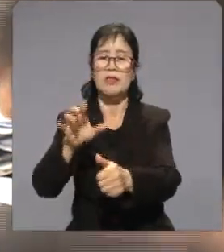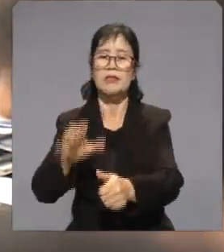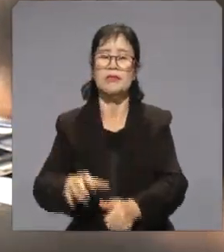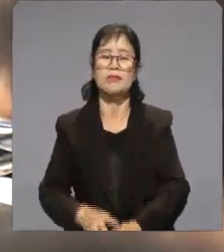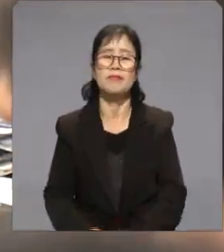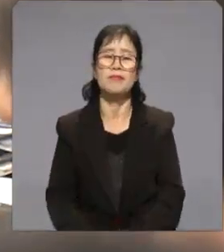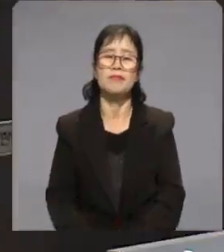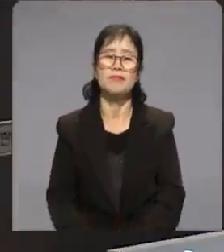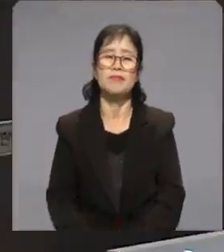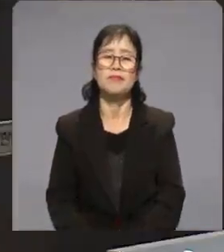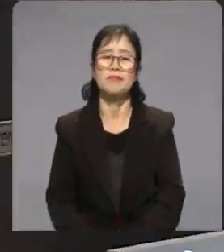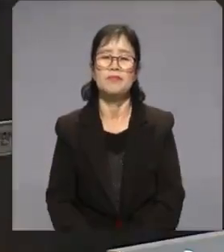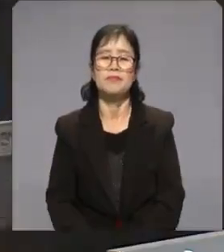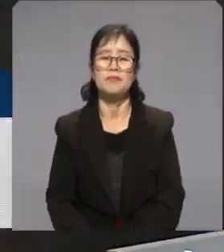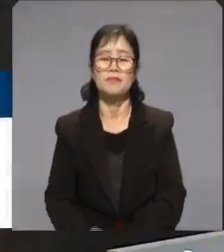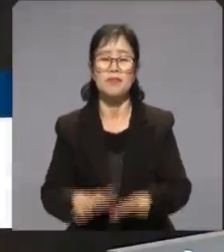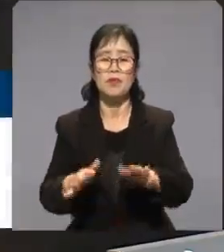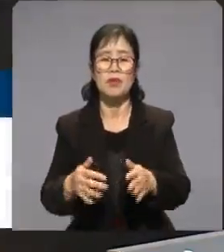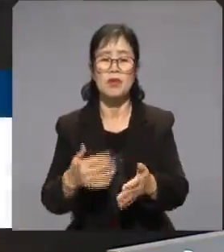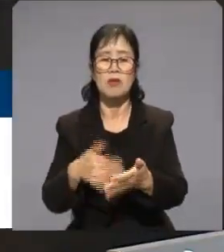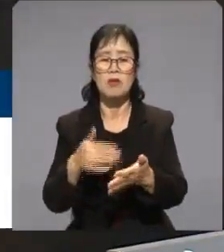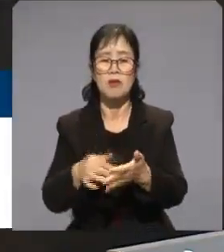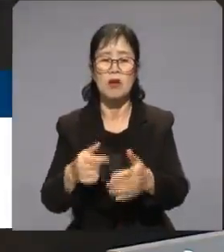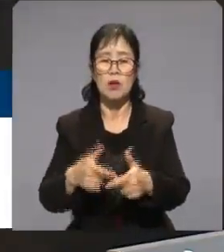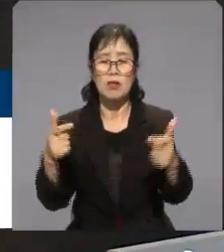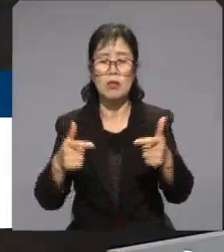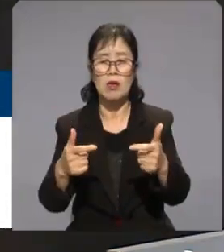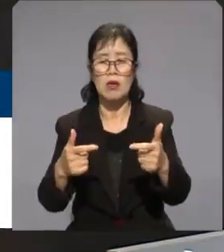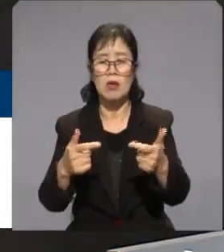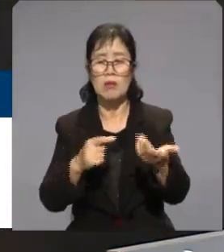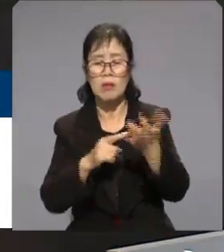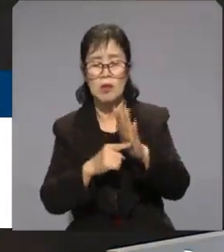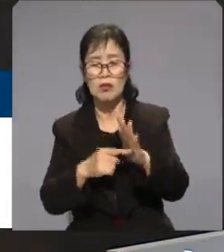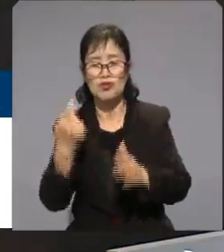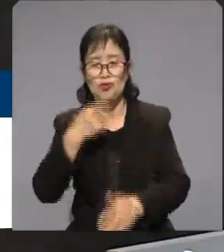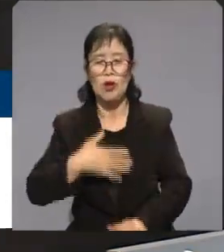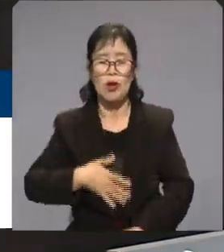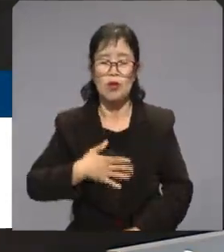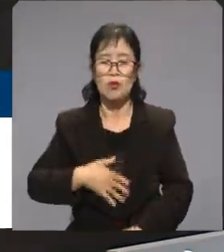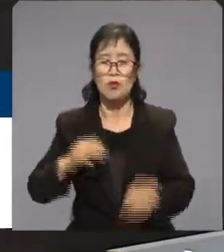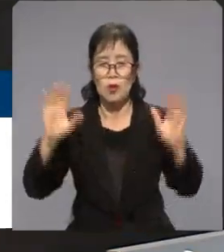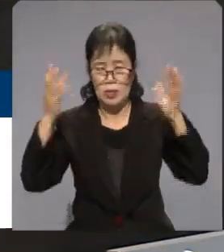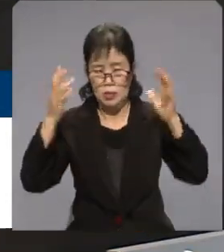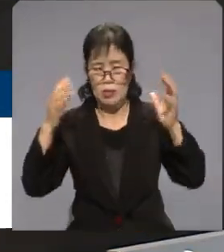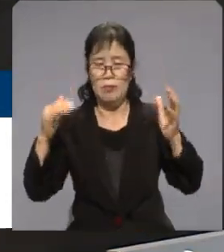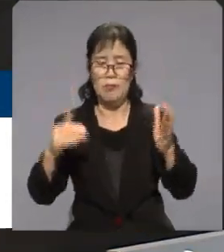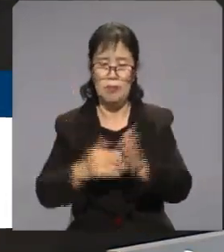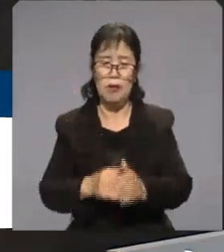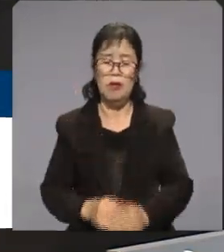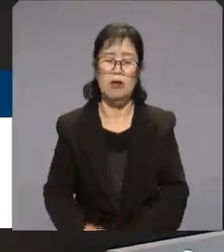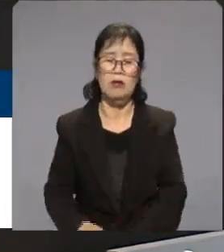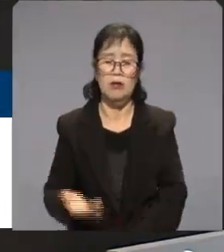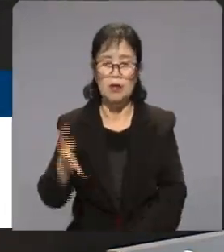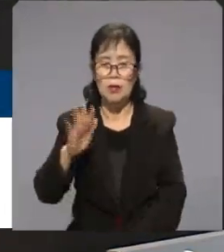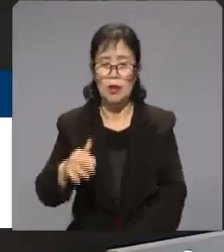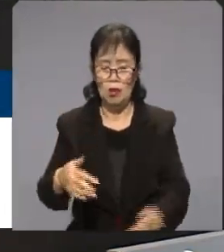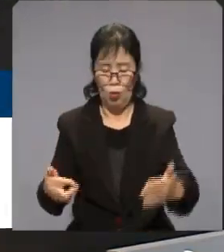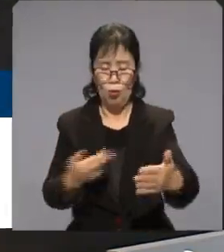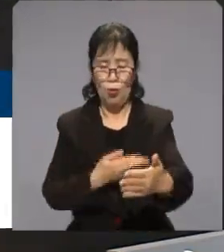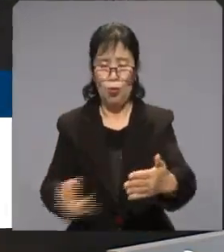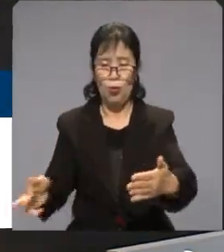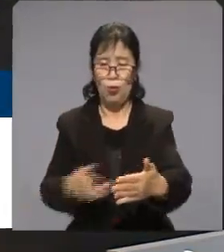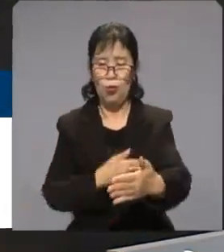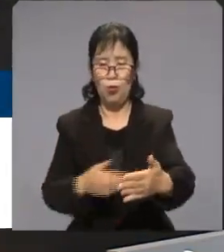질타했습니다. 이번에는 얼마나 의대 정원 확대를 할 것인지 발표하는 줄 알고 환영했습니다. 그런데